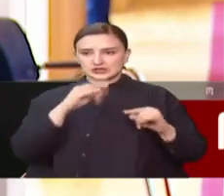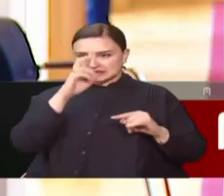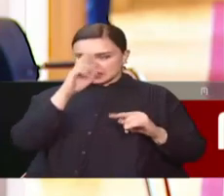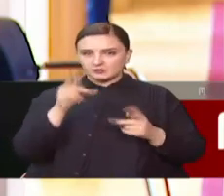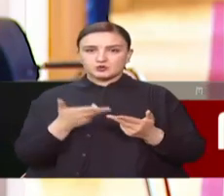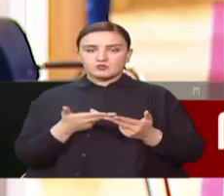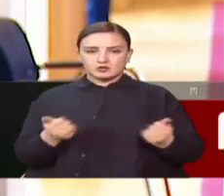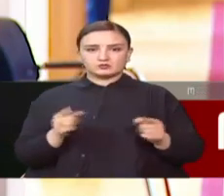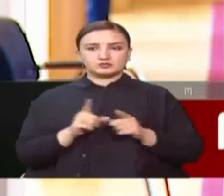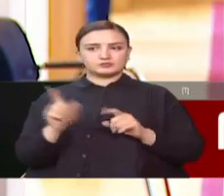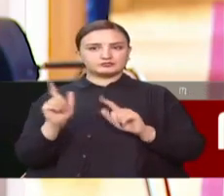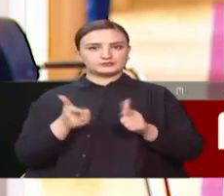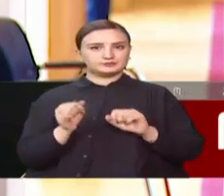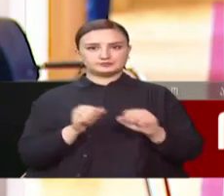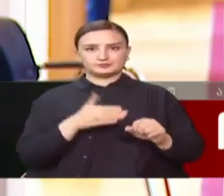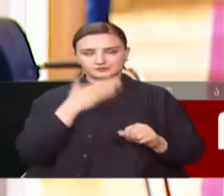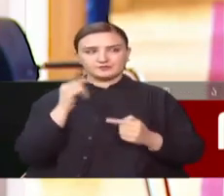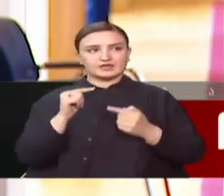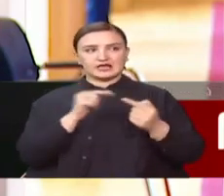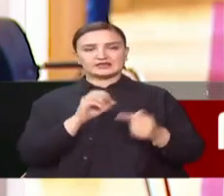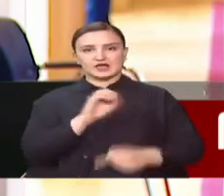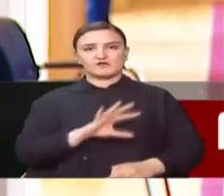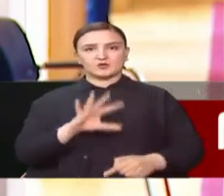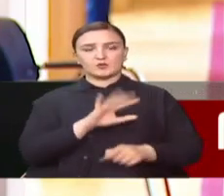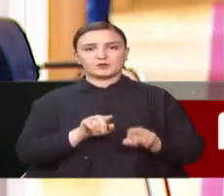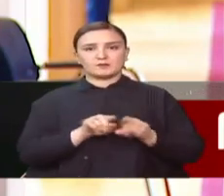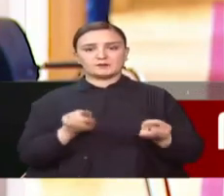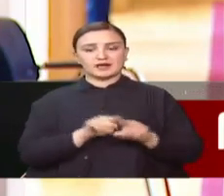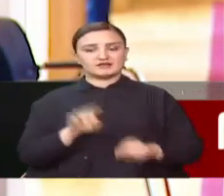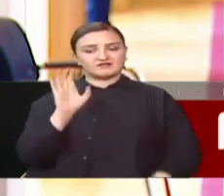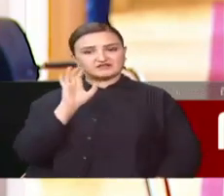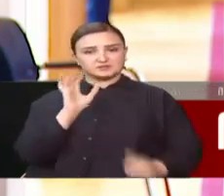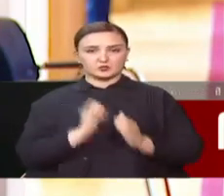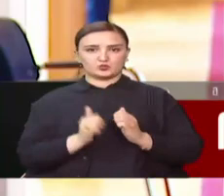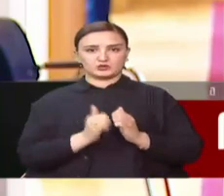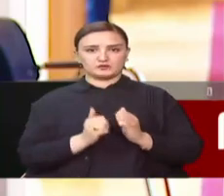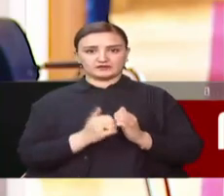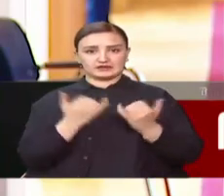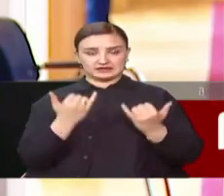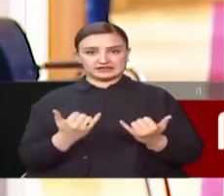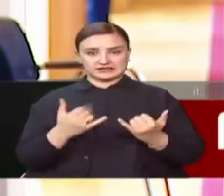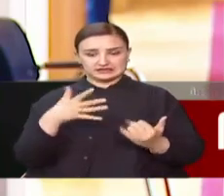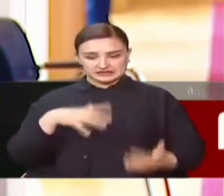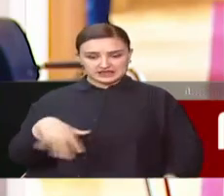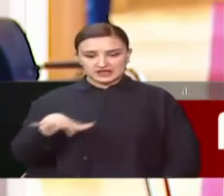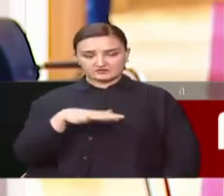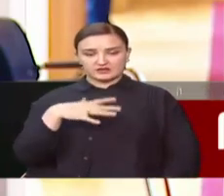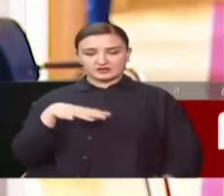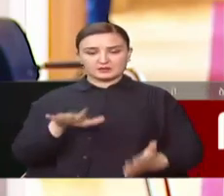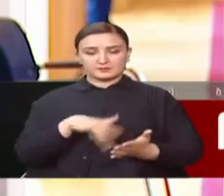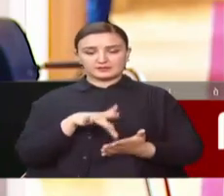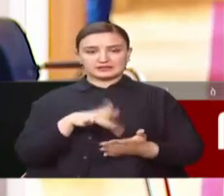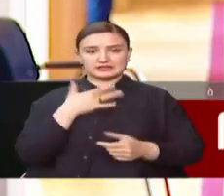რომელსაც ასევე მხარი არ დაუჭერს, ანტიდასალური პროპაგანდა, რომელსაც ვისმენთ მუდმივად, აი წარმოიდგინეთ, დღეს საქართველოს თბილისის